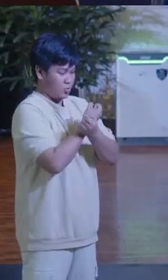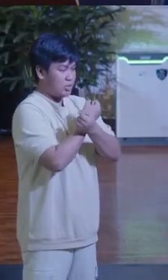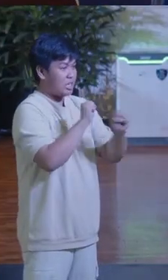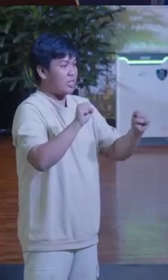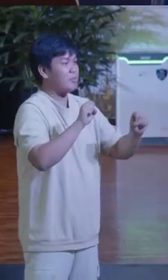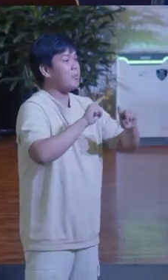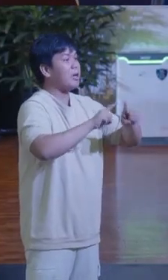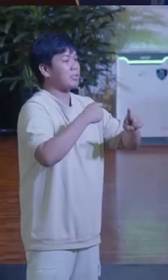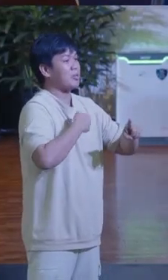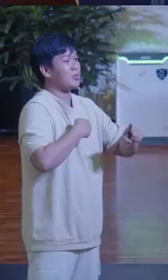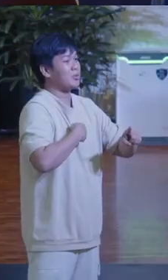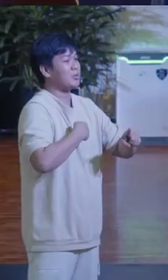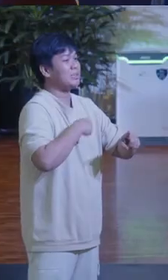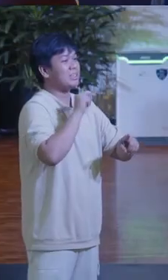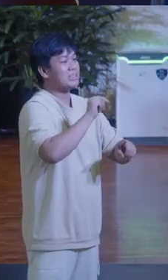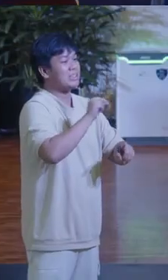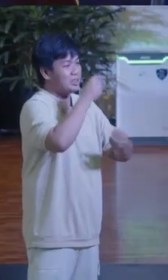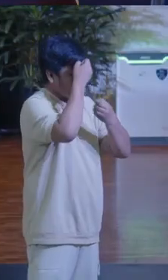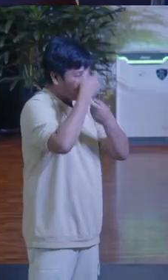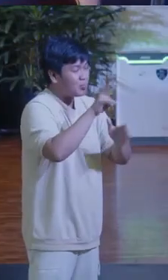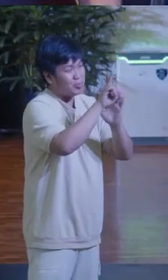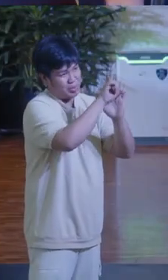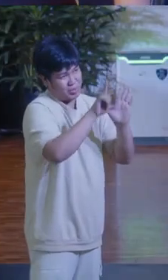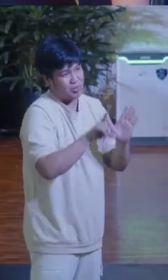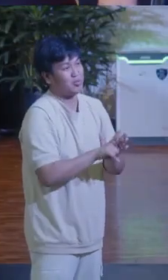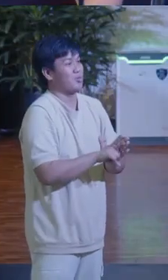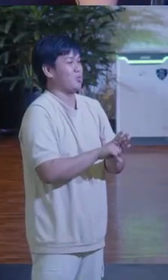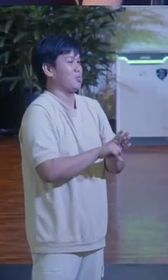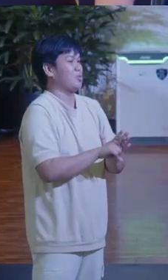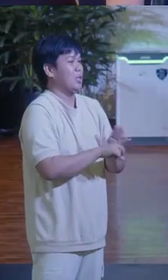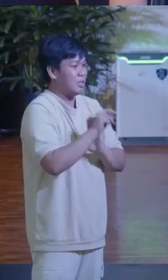ng pananampalataya lamang kay Kristo lamang.